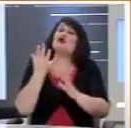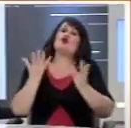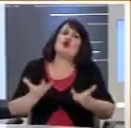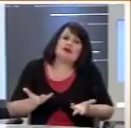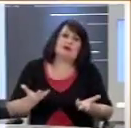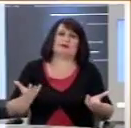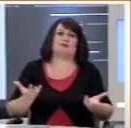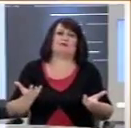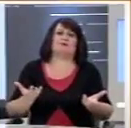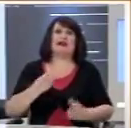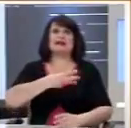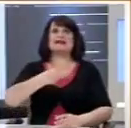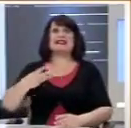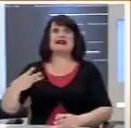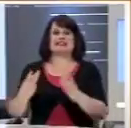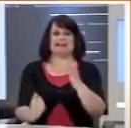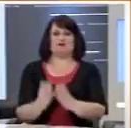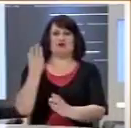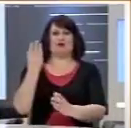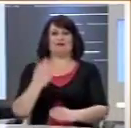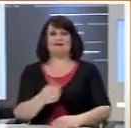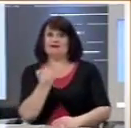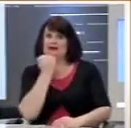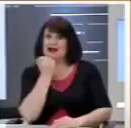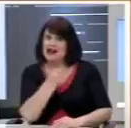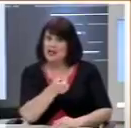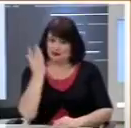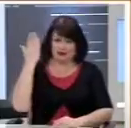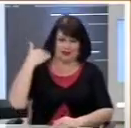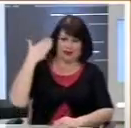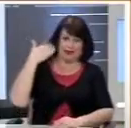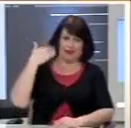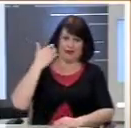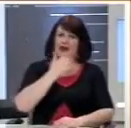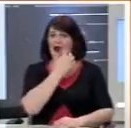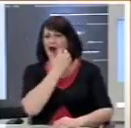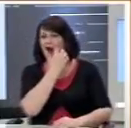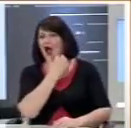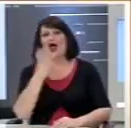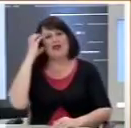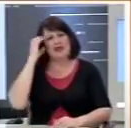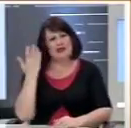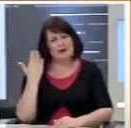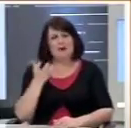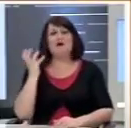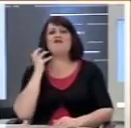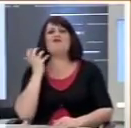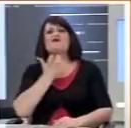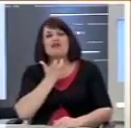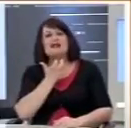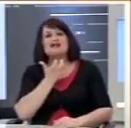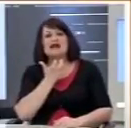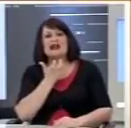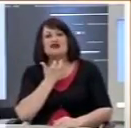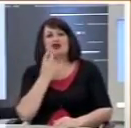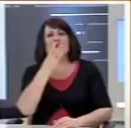νέο φαινόμενο είναι ο ΣΥΡΙΖΑ. Κάνετε πολύ μεγάλο λάθος να το υποτιμήσετε. Θυμάμαι τον κύριο Βενιζέλο, 2-3 μήνες μετά που